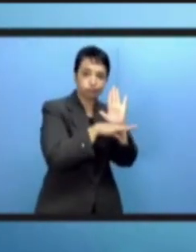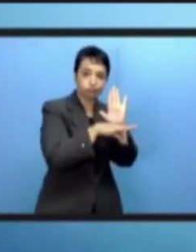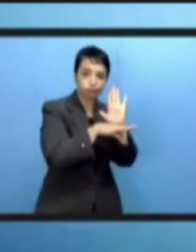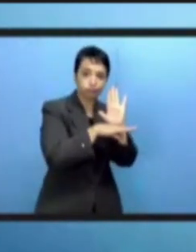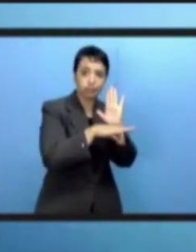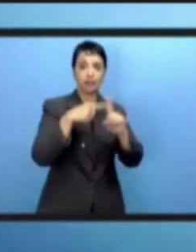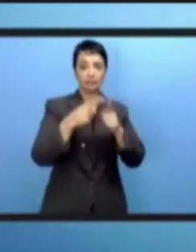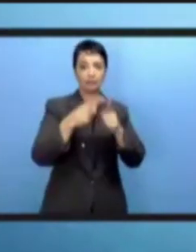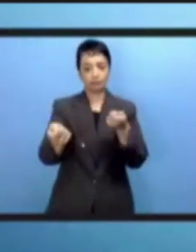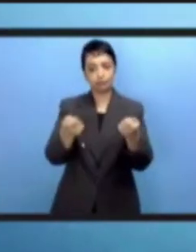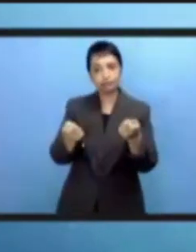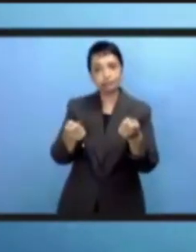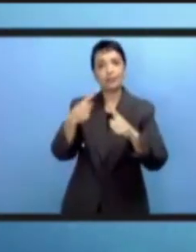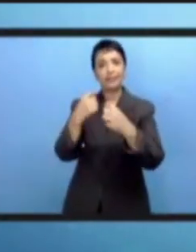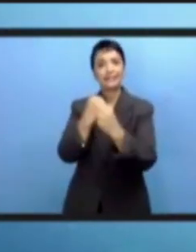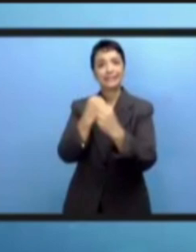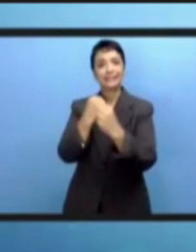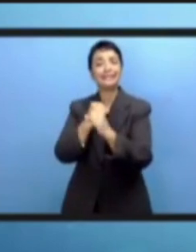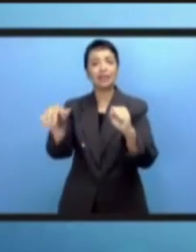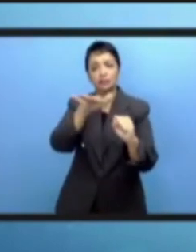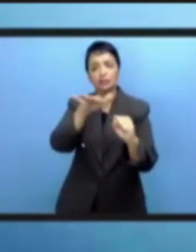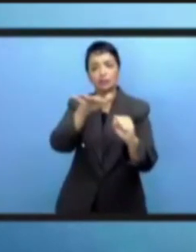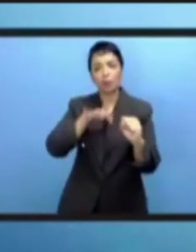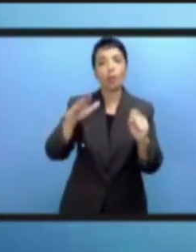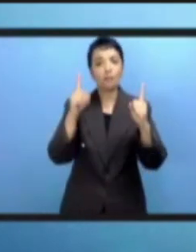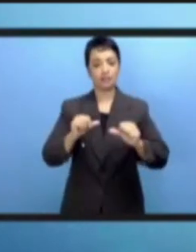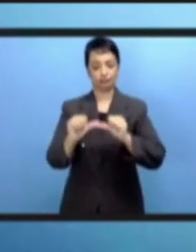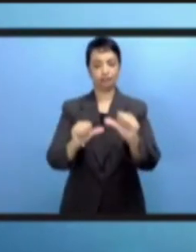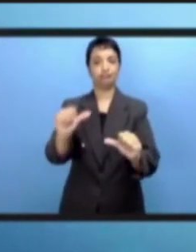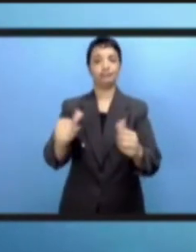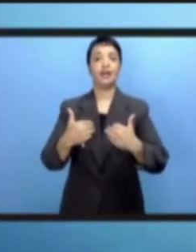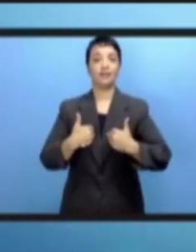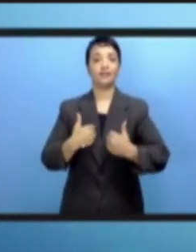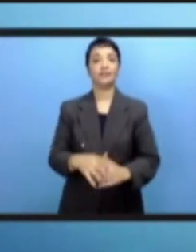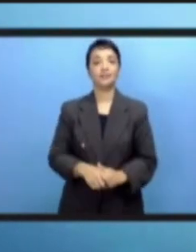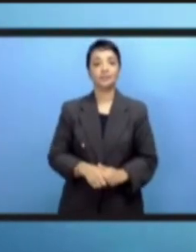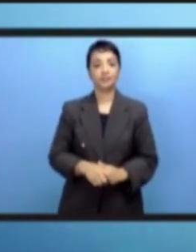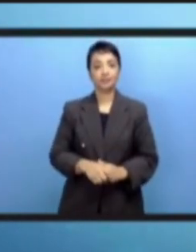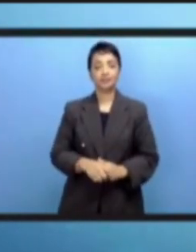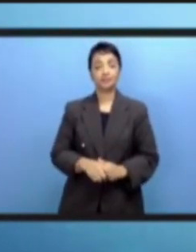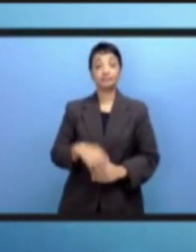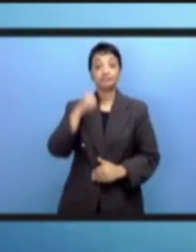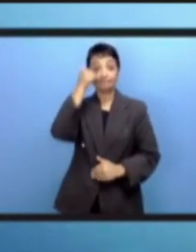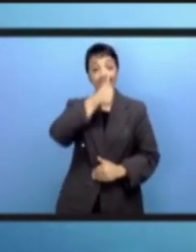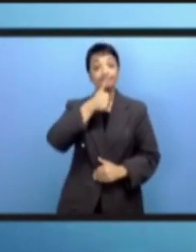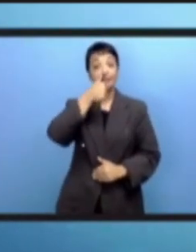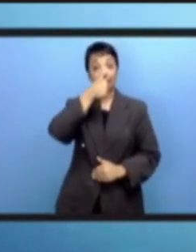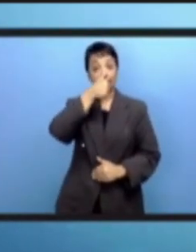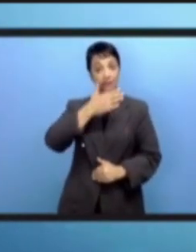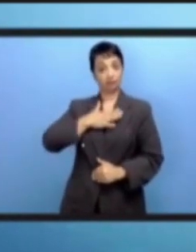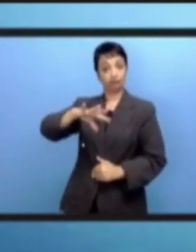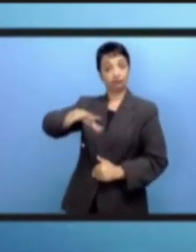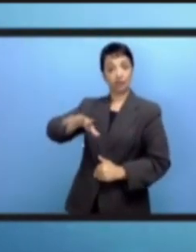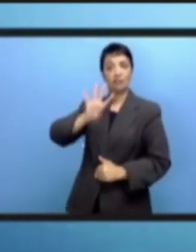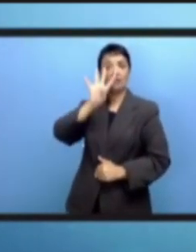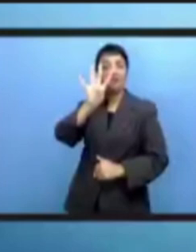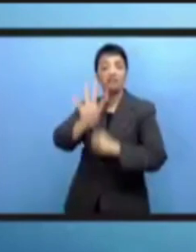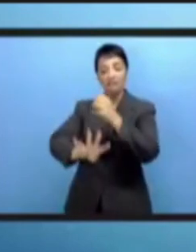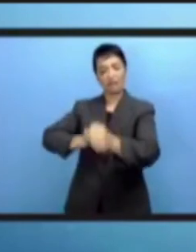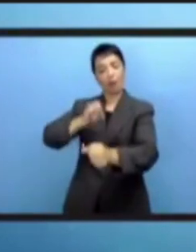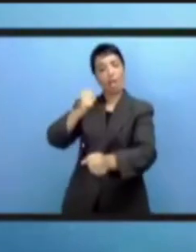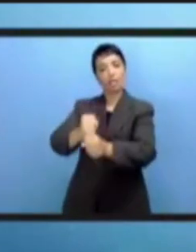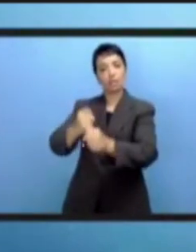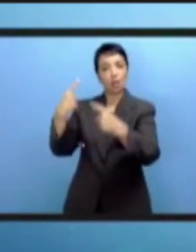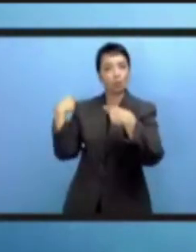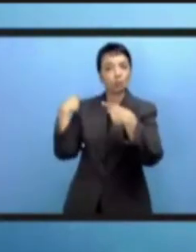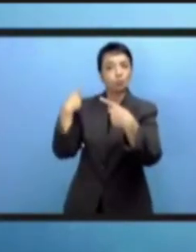Для этого нам нужно вырабатывать политику в области интернета и применять ее на практике.